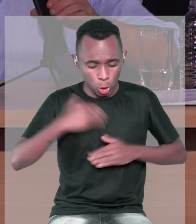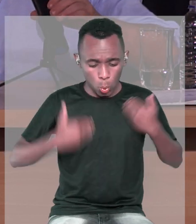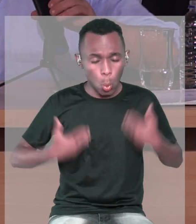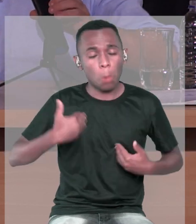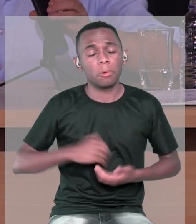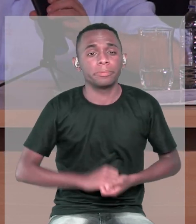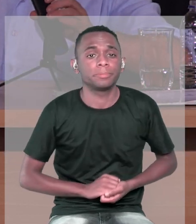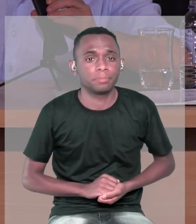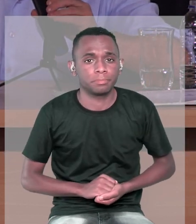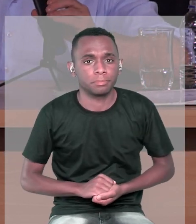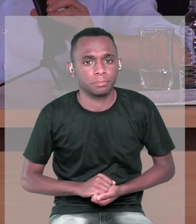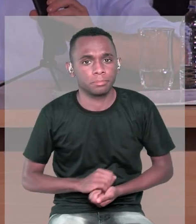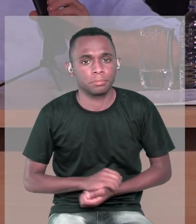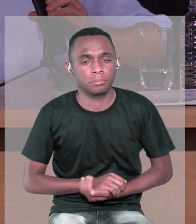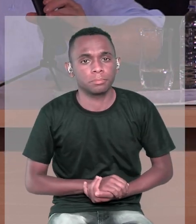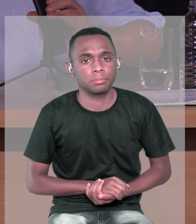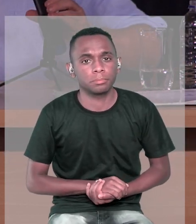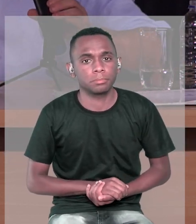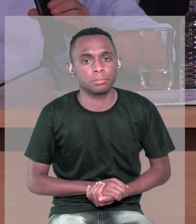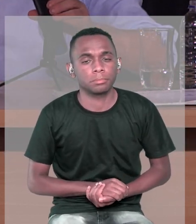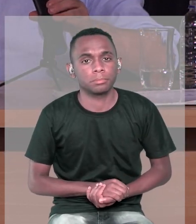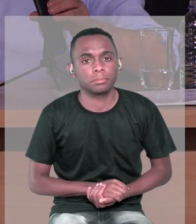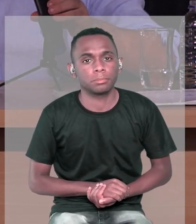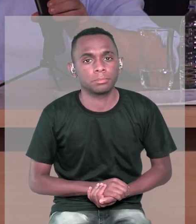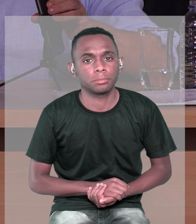comment dire, c'est... Oui,